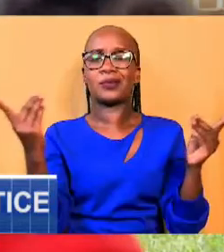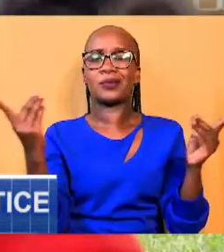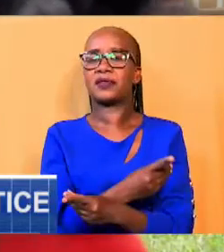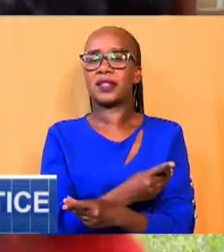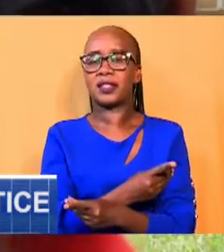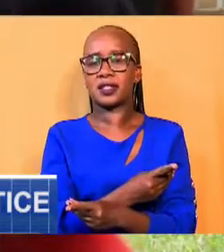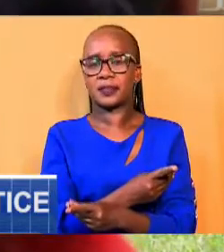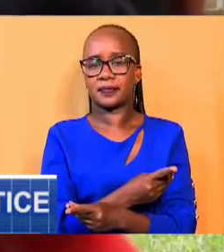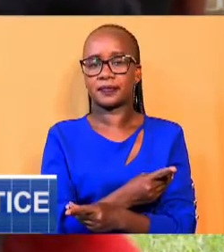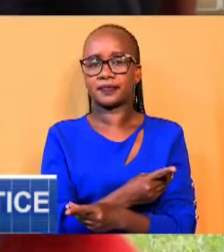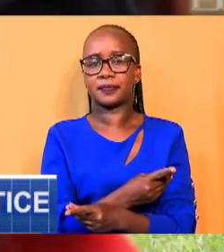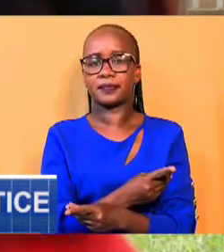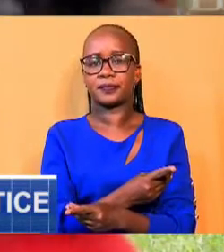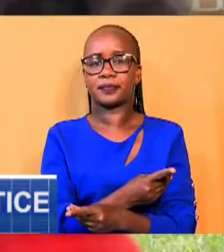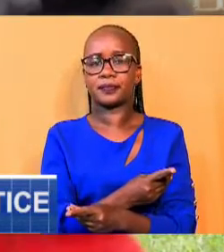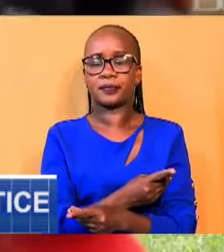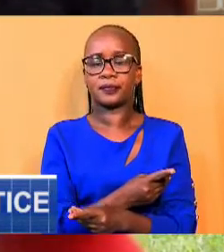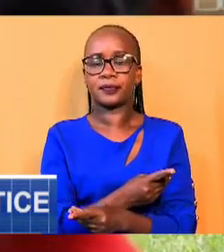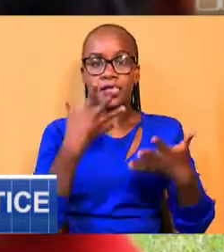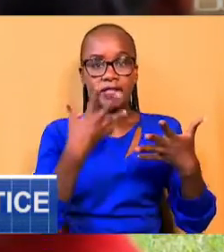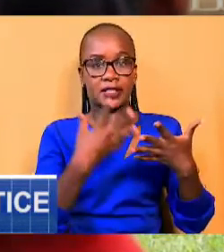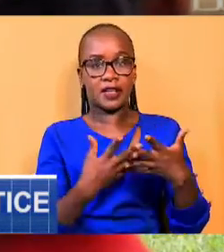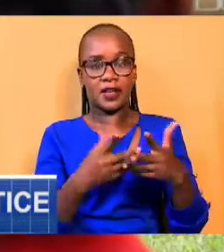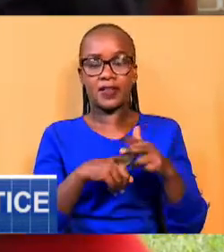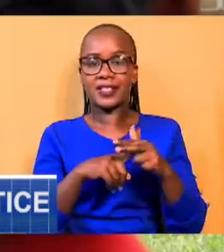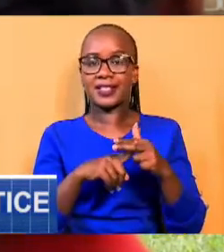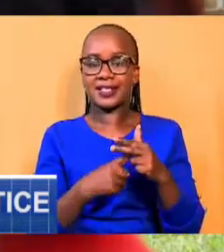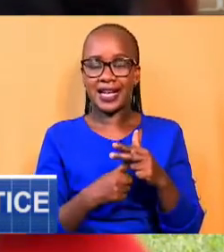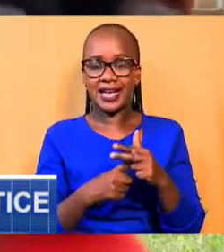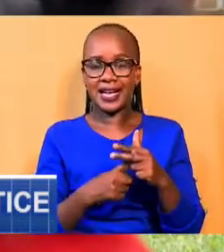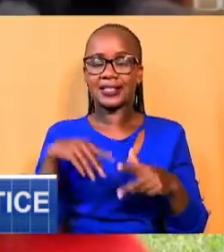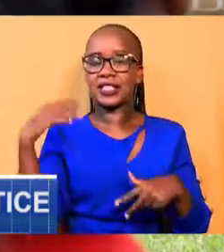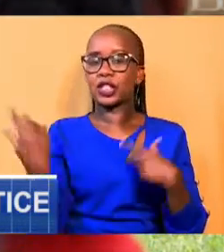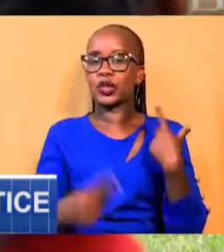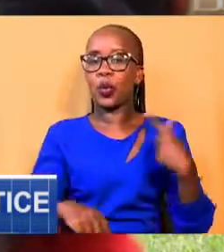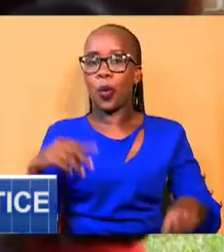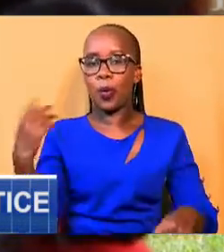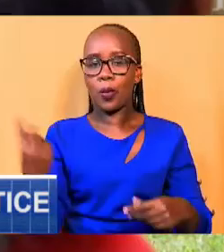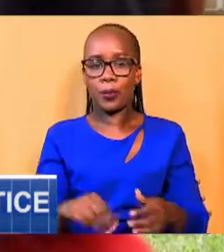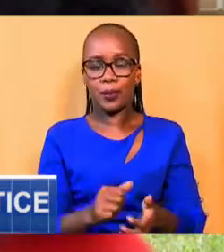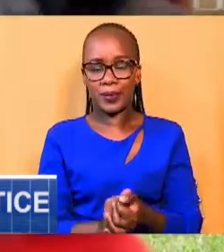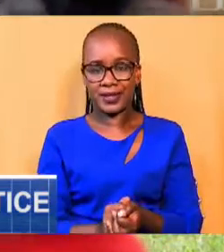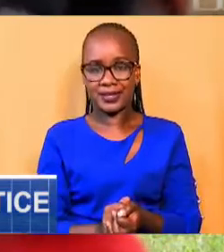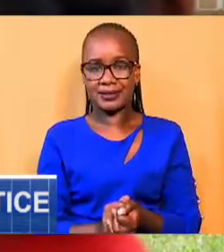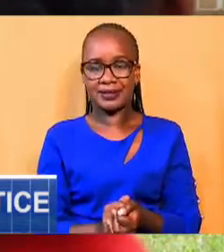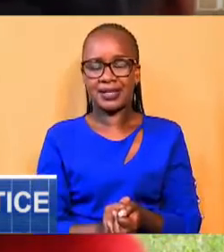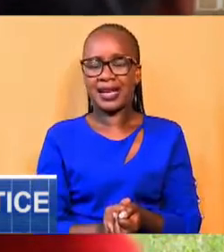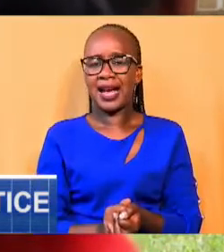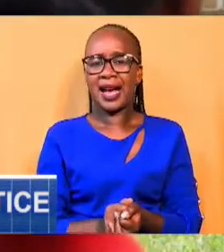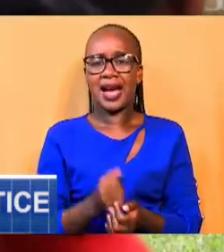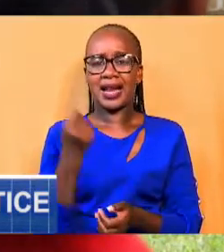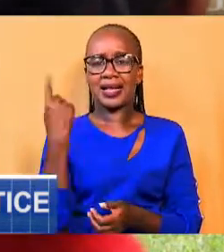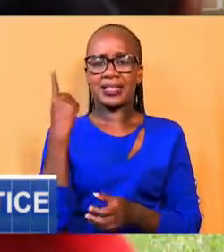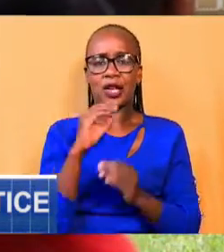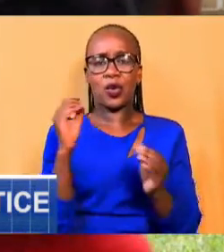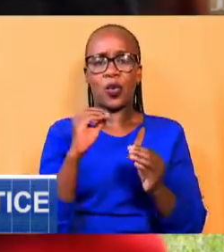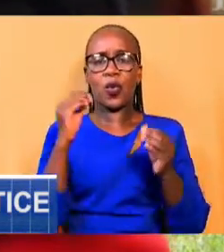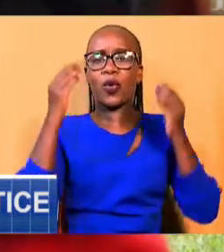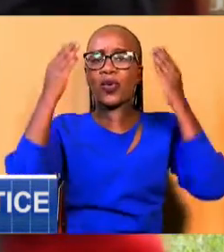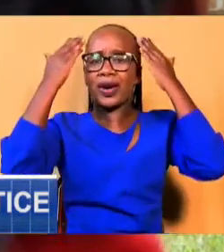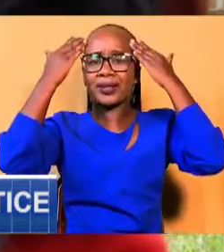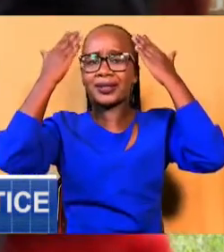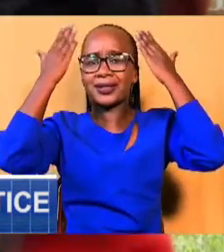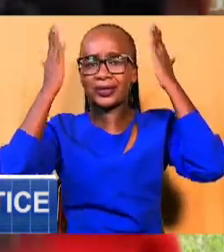yake. Unajua, walimshika wakaanza kumchapa, hawakuwa wanajua